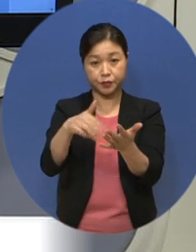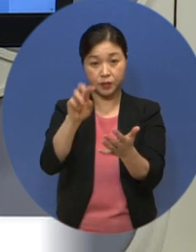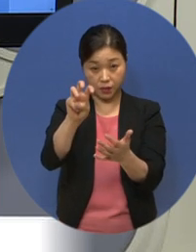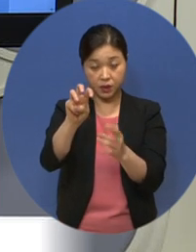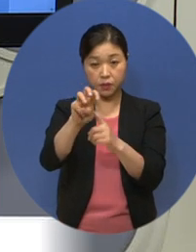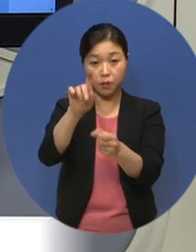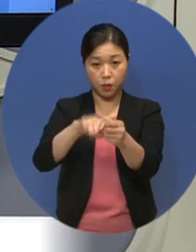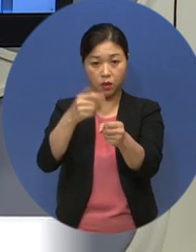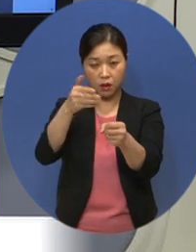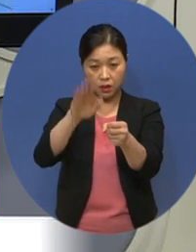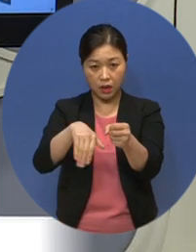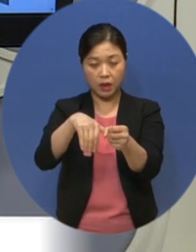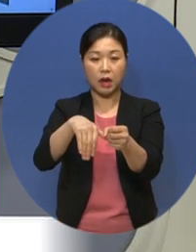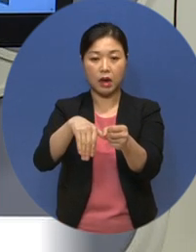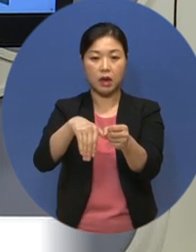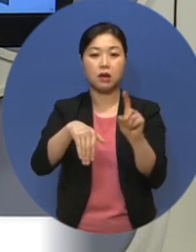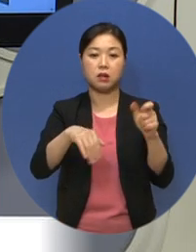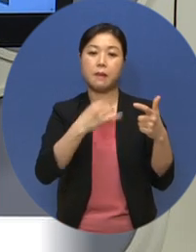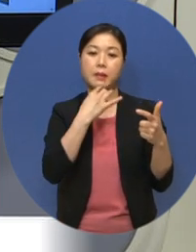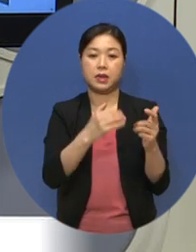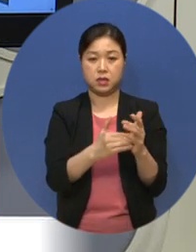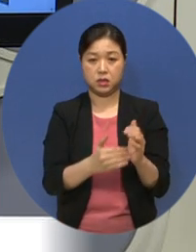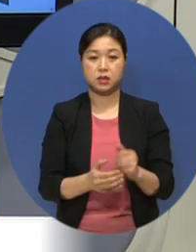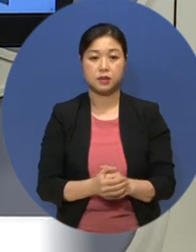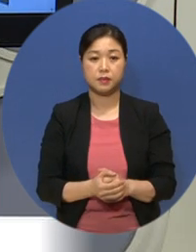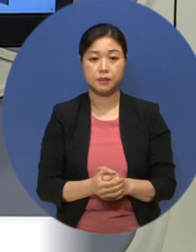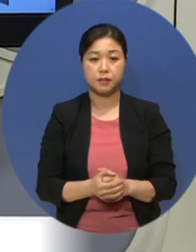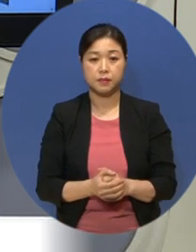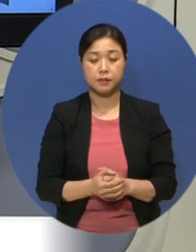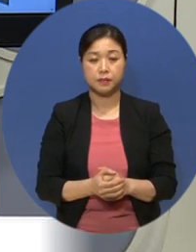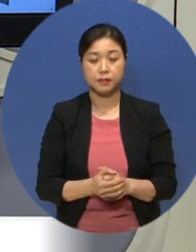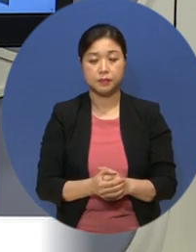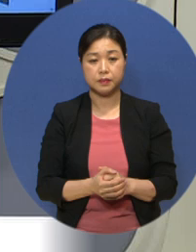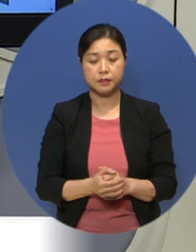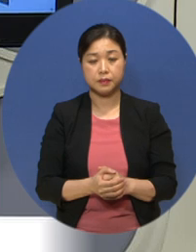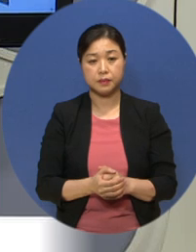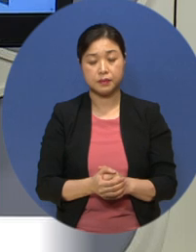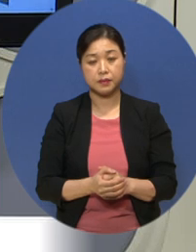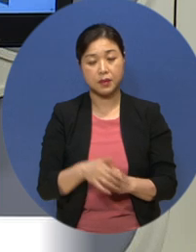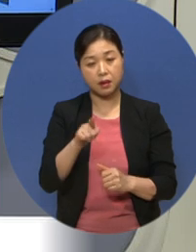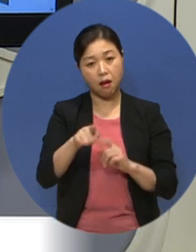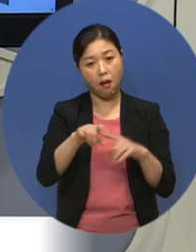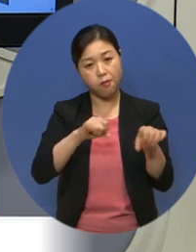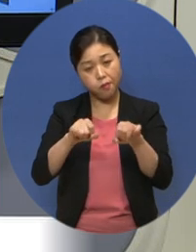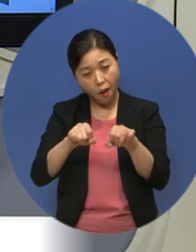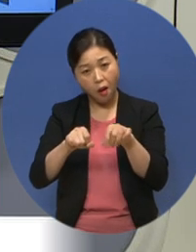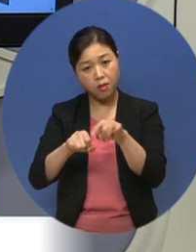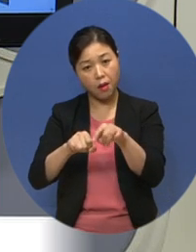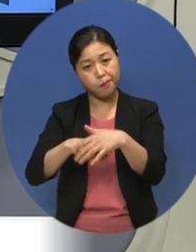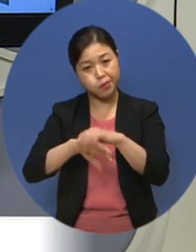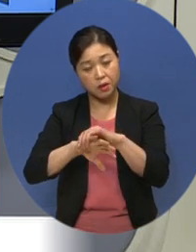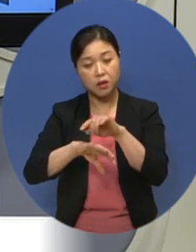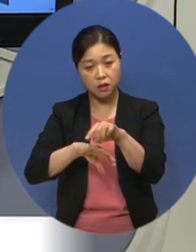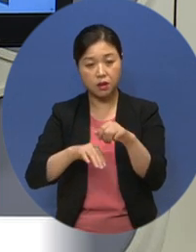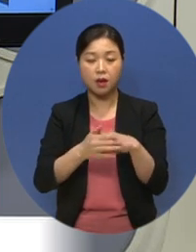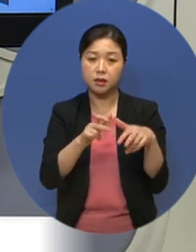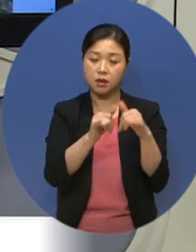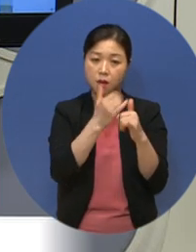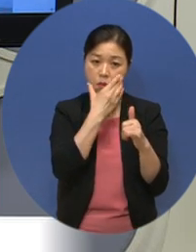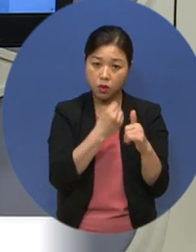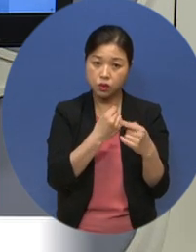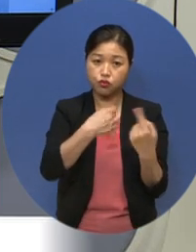16개 소 에 그쳤습니다 실적 부진에 대해 보조 복지부는 모든 장애 유형에 대한 시설 및